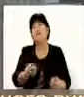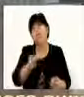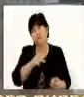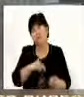вами